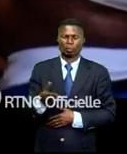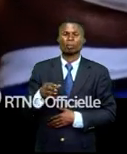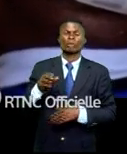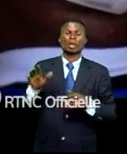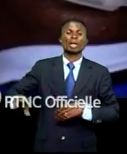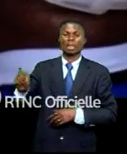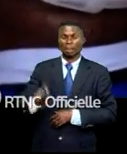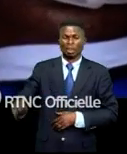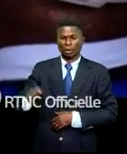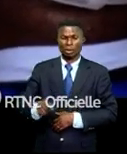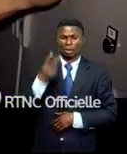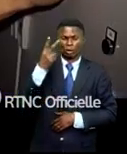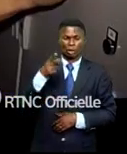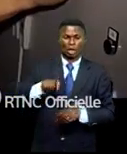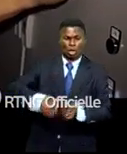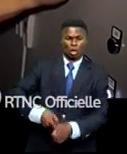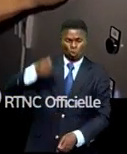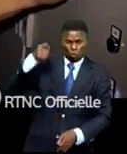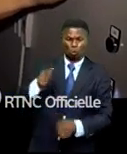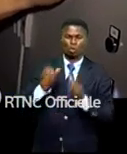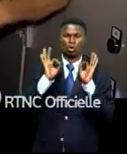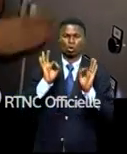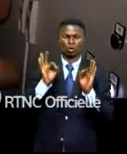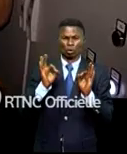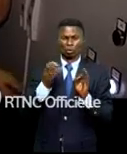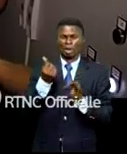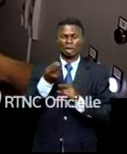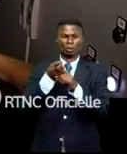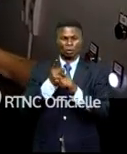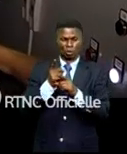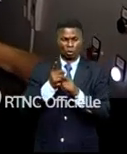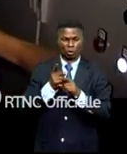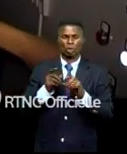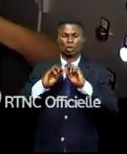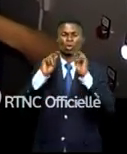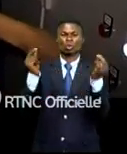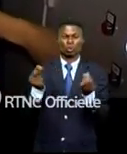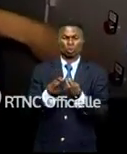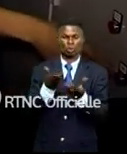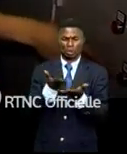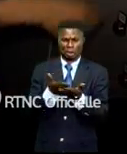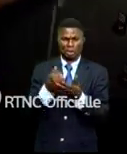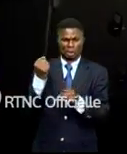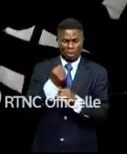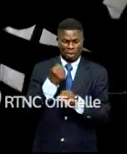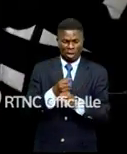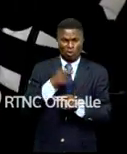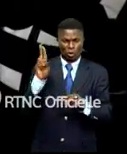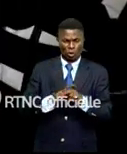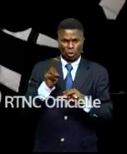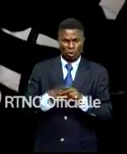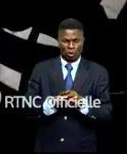Mwandingusha compte deux groupes modernisés et réhabilités sur financement d'Ivanhoe Mining, travaux exécutés par